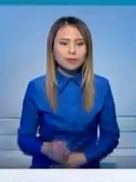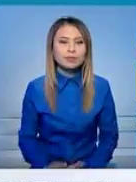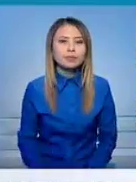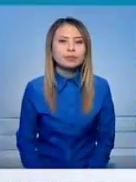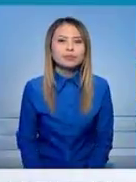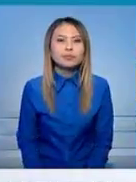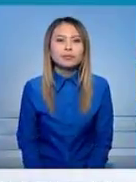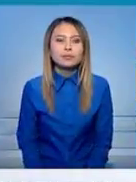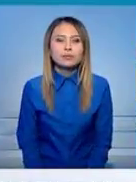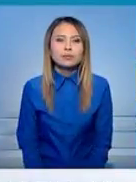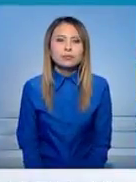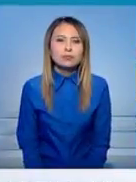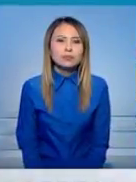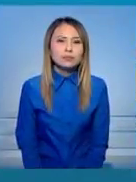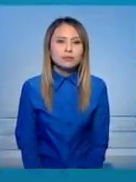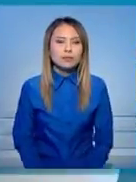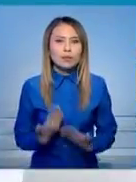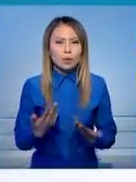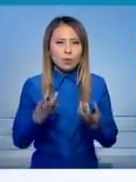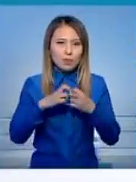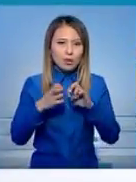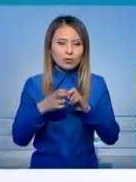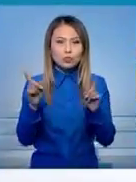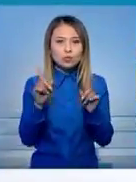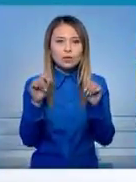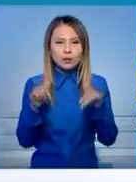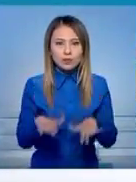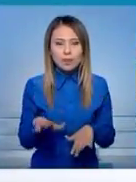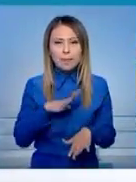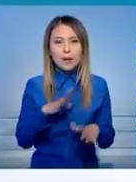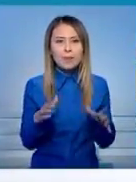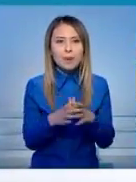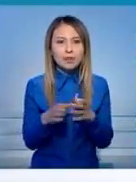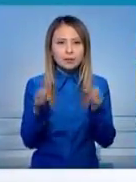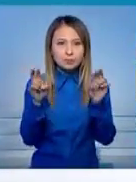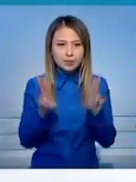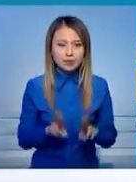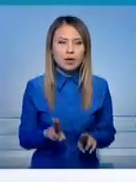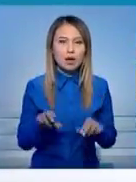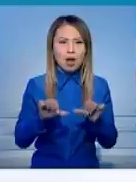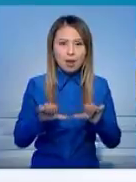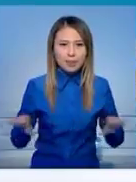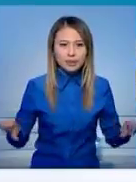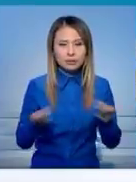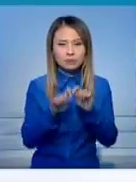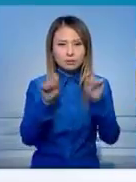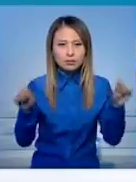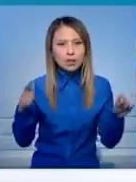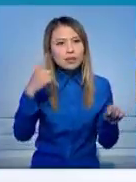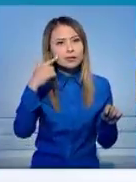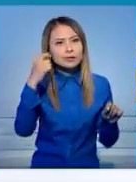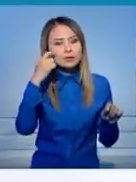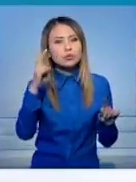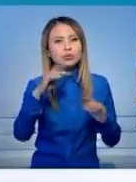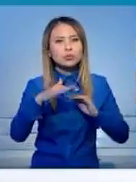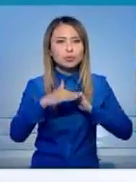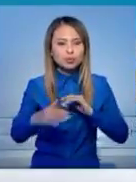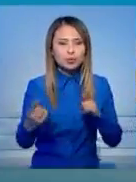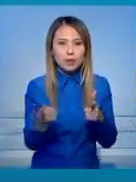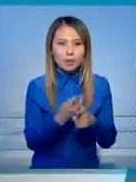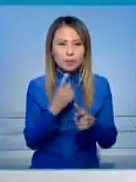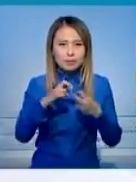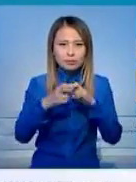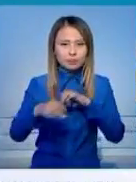Отреагировать, обсудить эти вопросы. Осы мәселені шешу үшін партия жанынан арнайы комиссия құру керек. Сонда қант диабетіне шалдыққан адамдардың